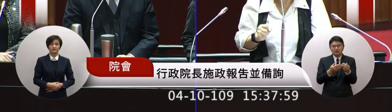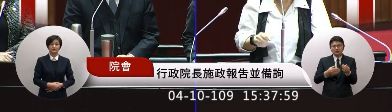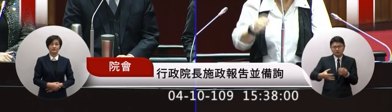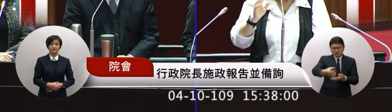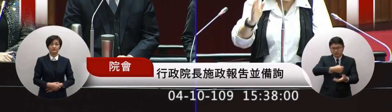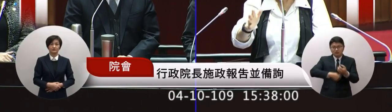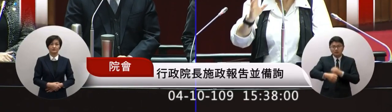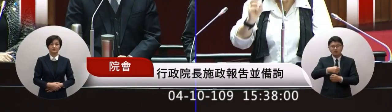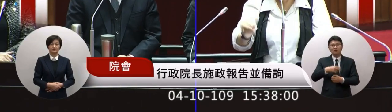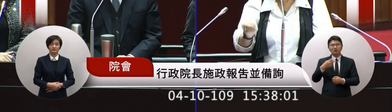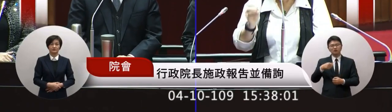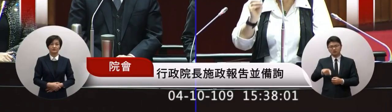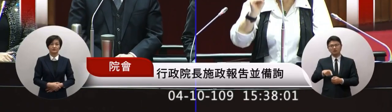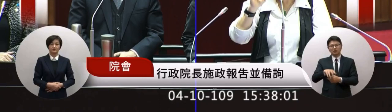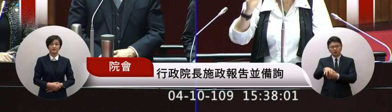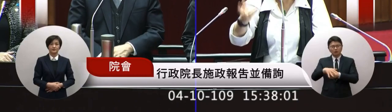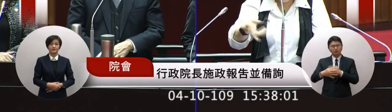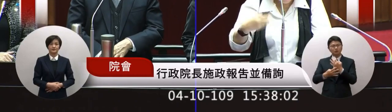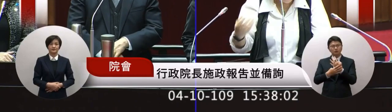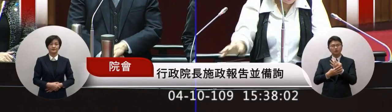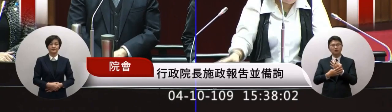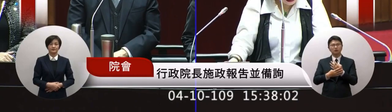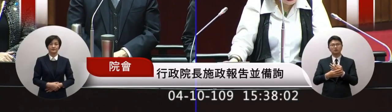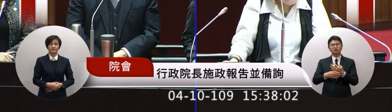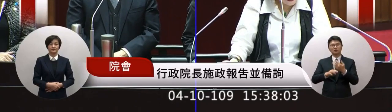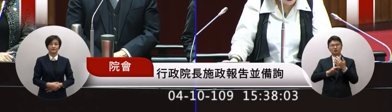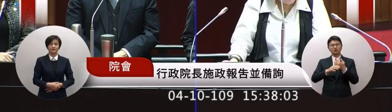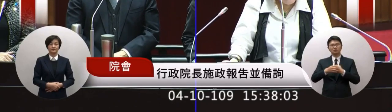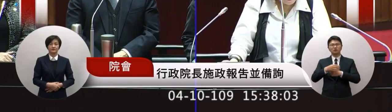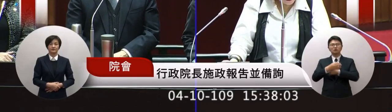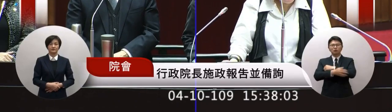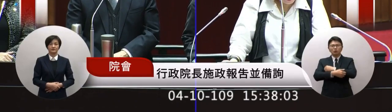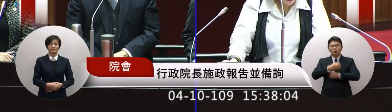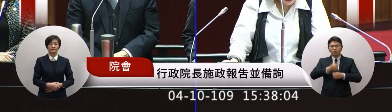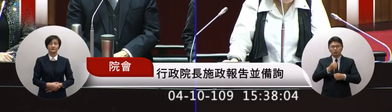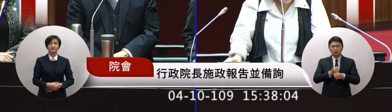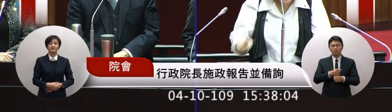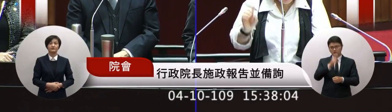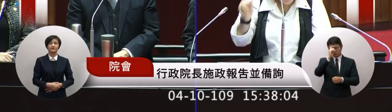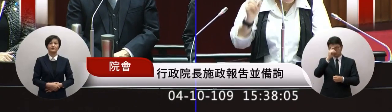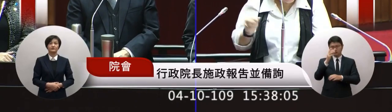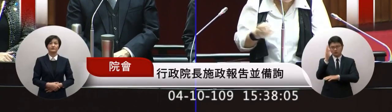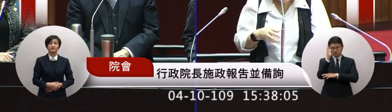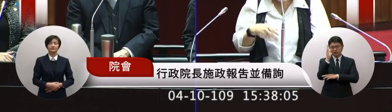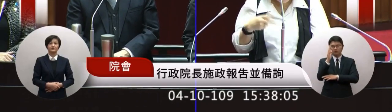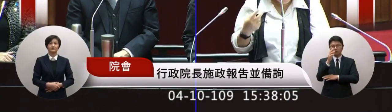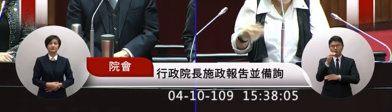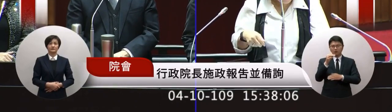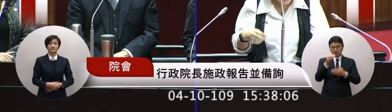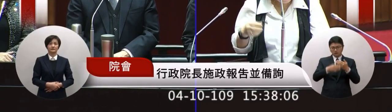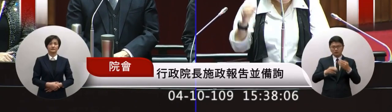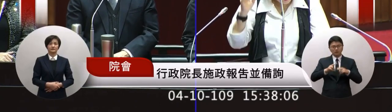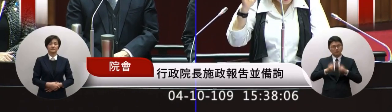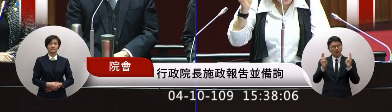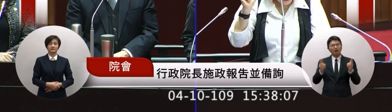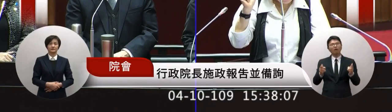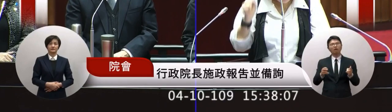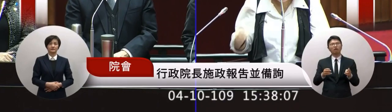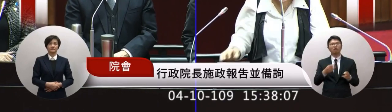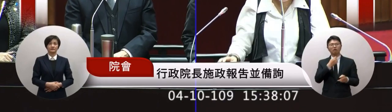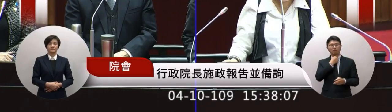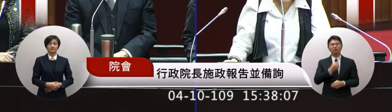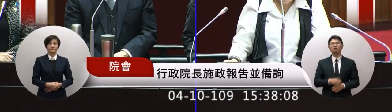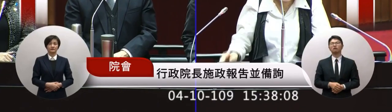的移工哦，拜托政府一定要更弹性更开放哈。所以虽然现在我们看起来哦已经